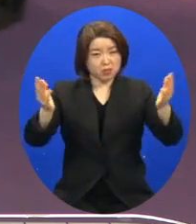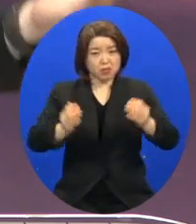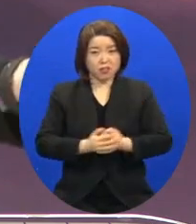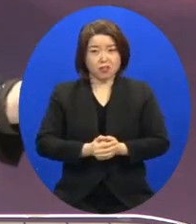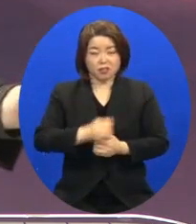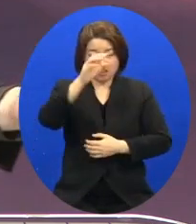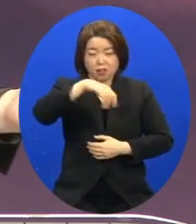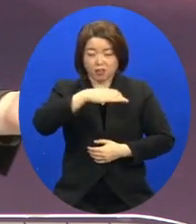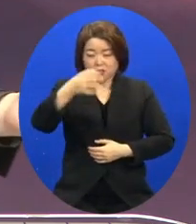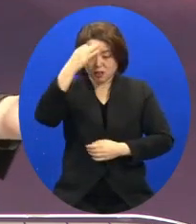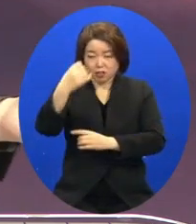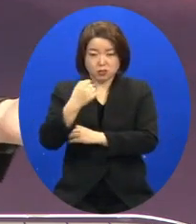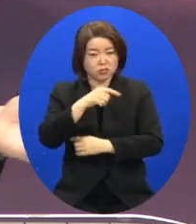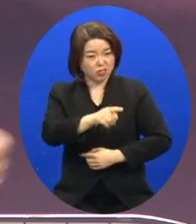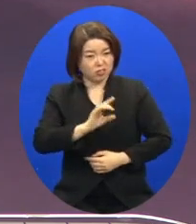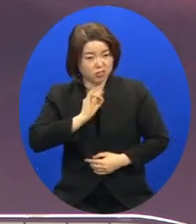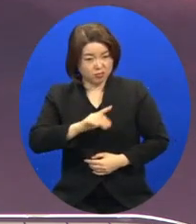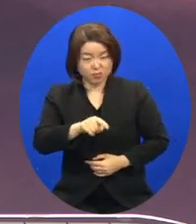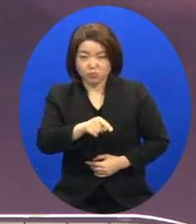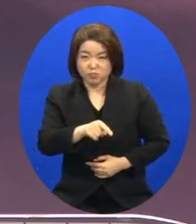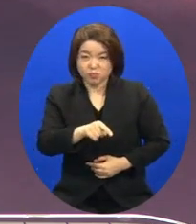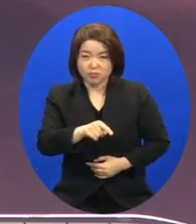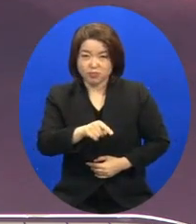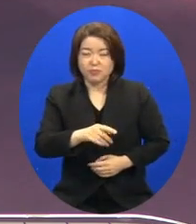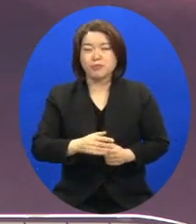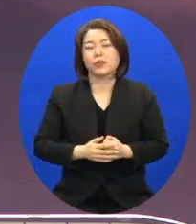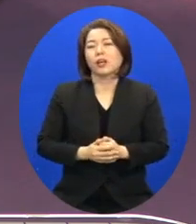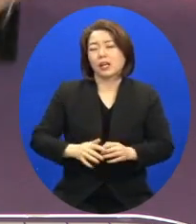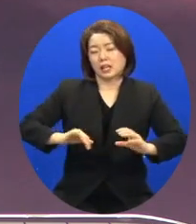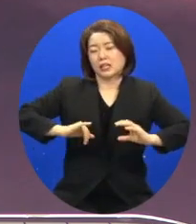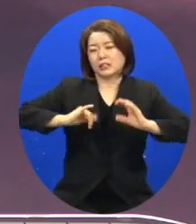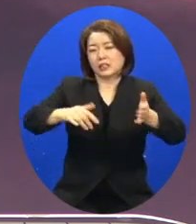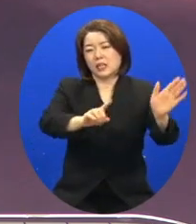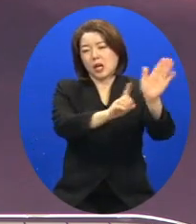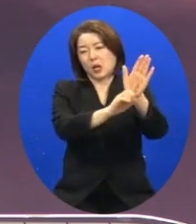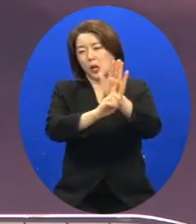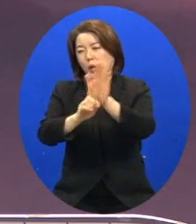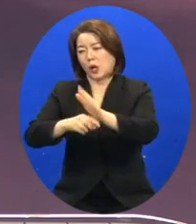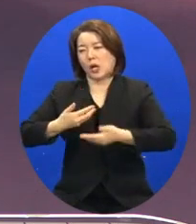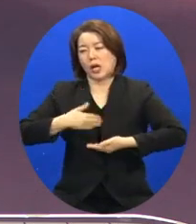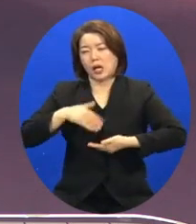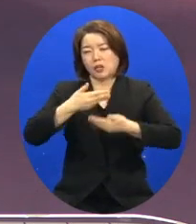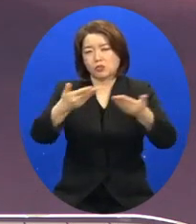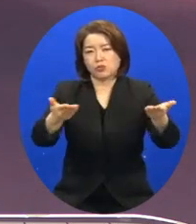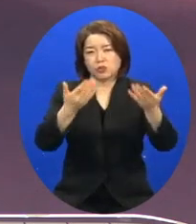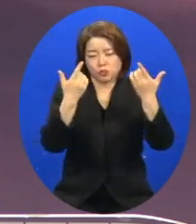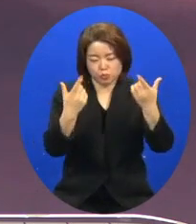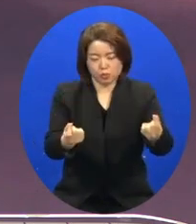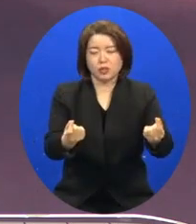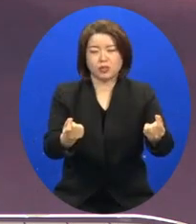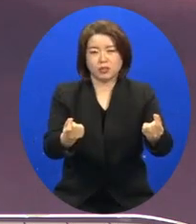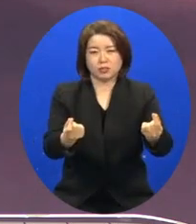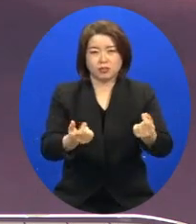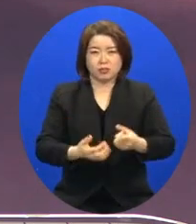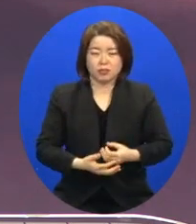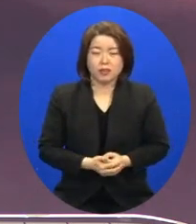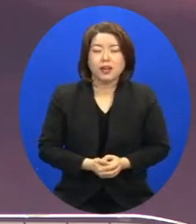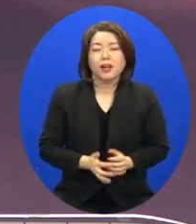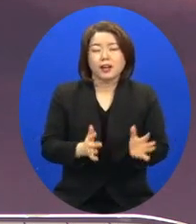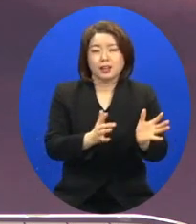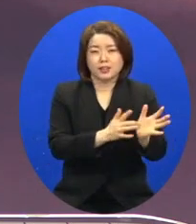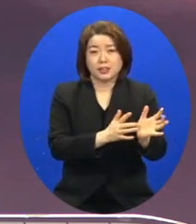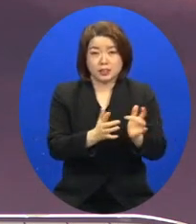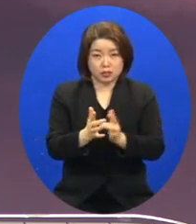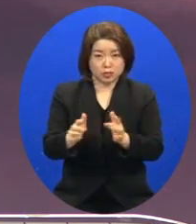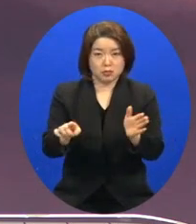십자가의 능력이 이 정도밖에 안 되네. 세상에다가 광고하는 거죠. 그러니 여러분, 예수 믿는 성도들